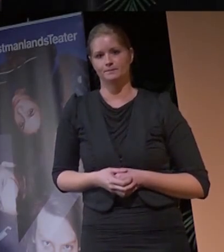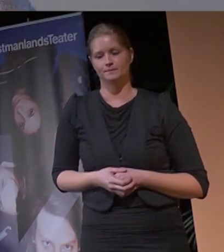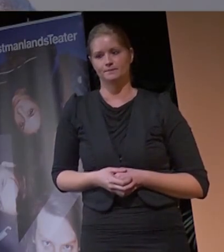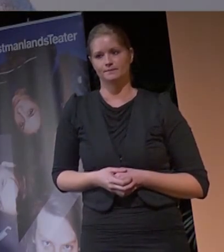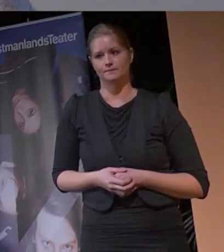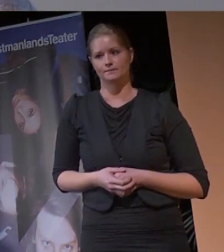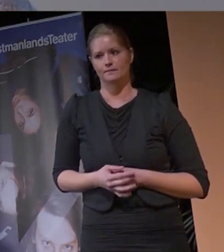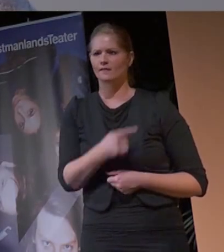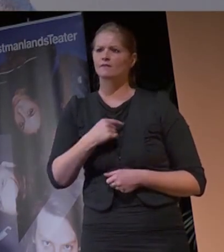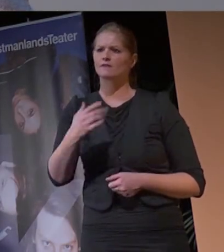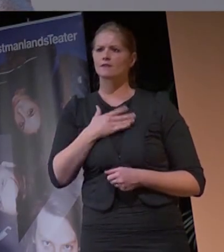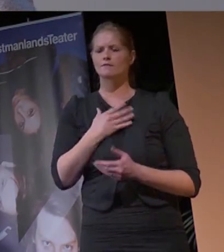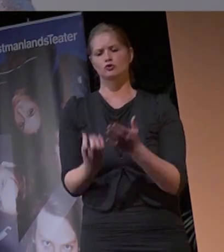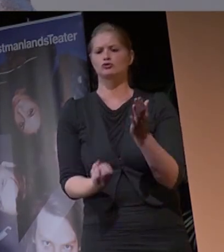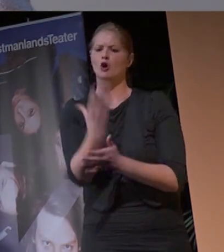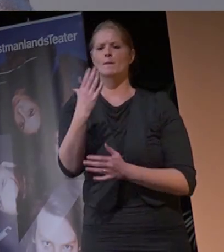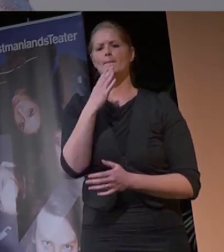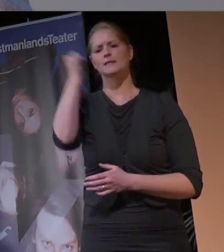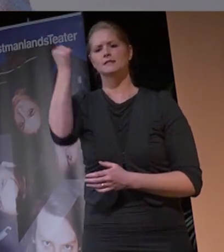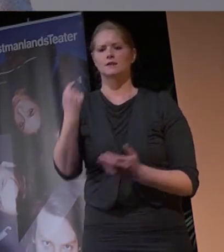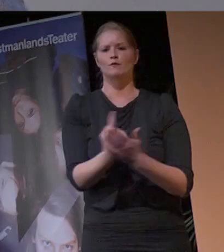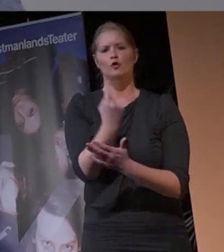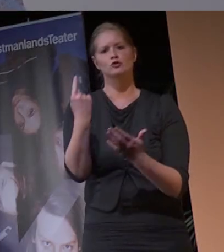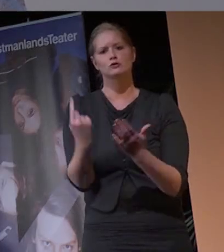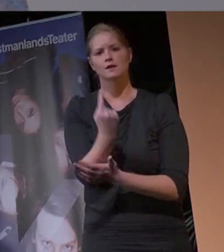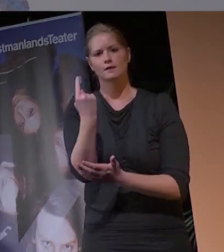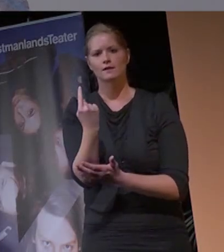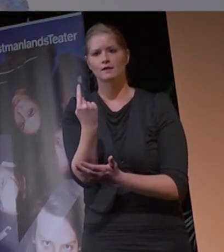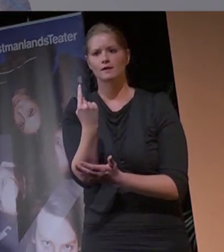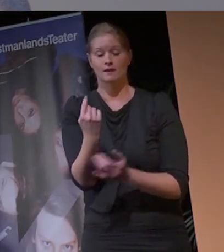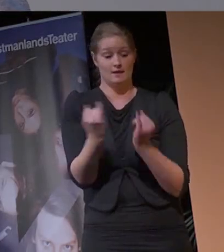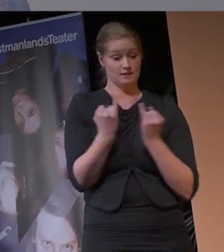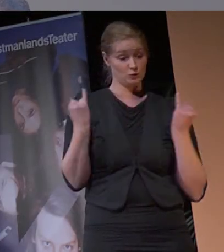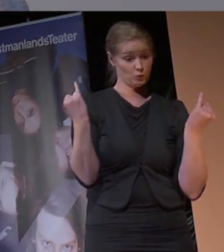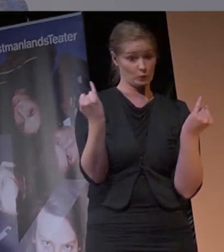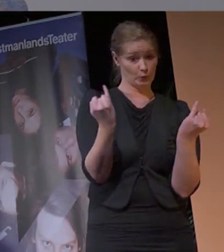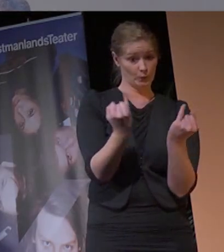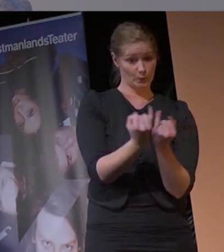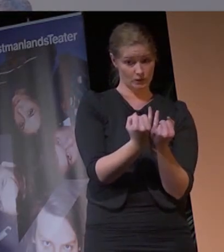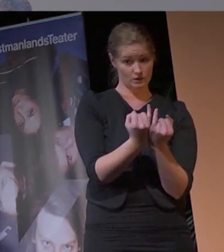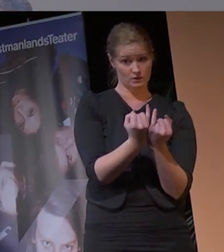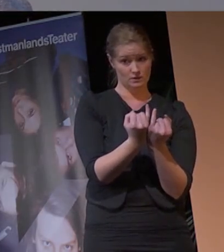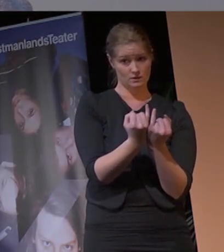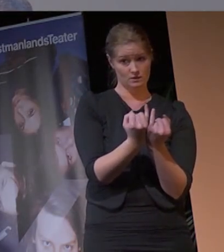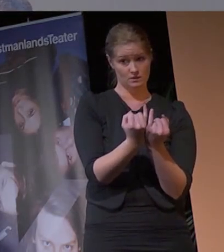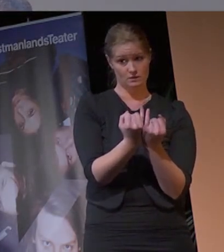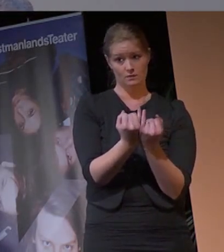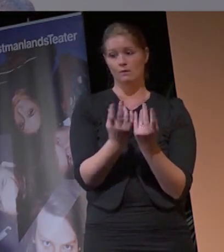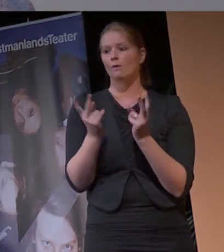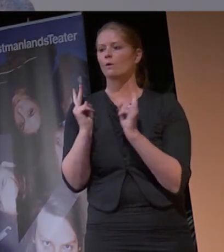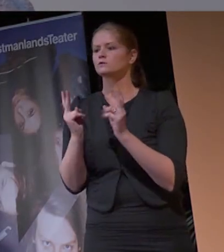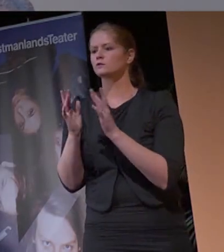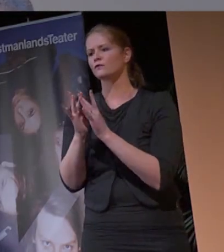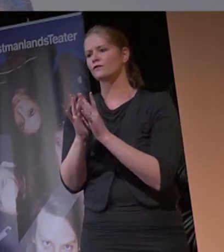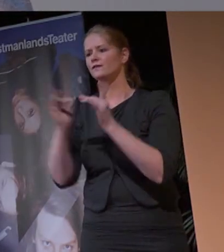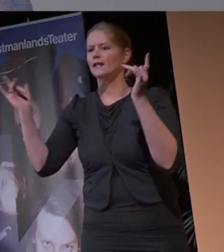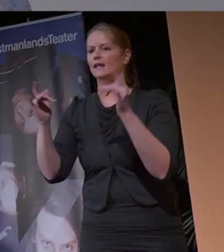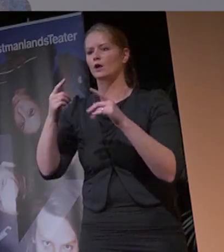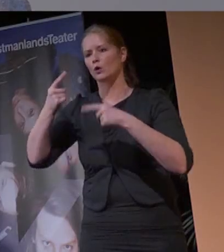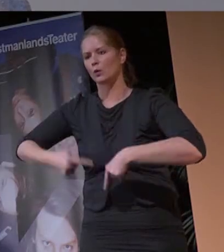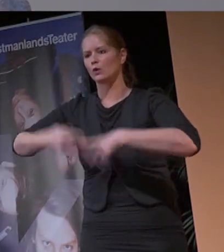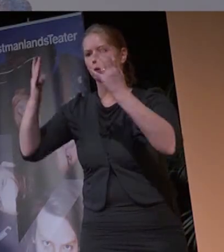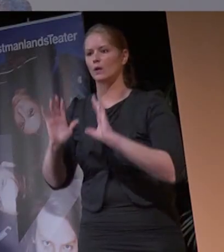Vi vill skapa de bästa förutsättningarna för både institutionerna och, inte minst viktigt, för det fria kulturlivet